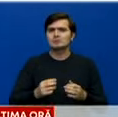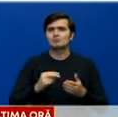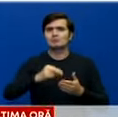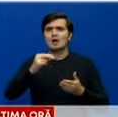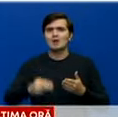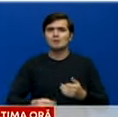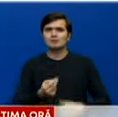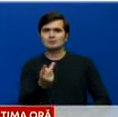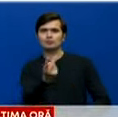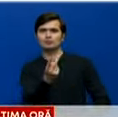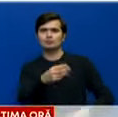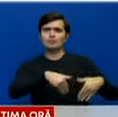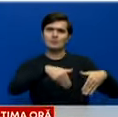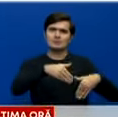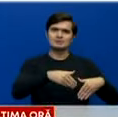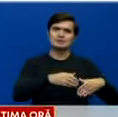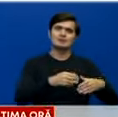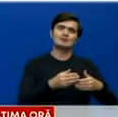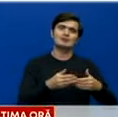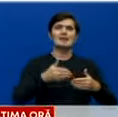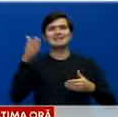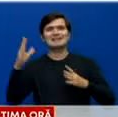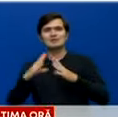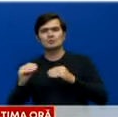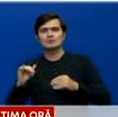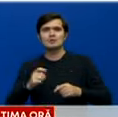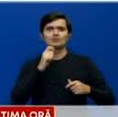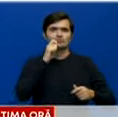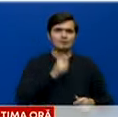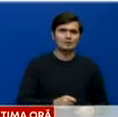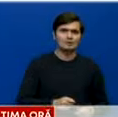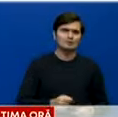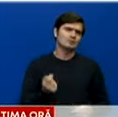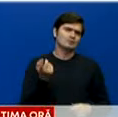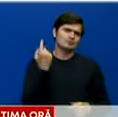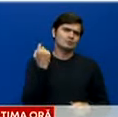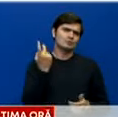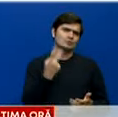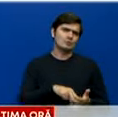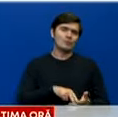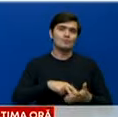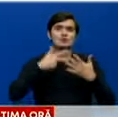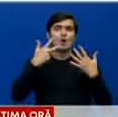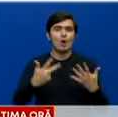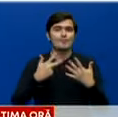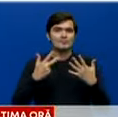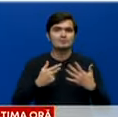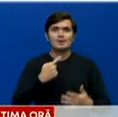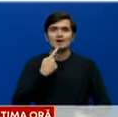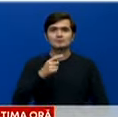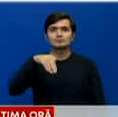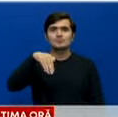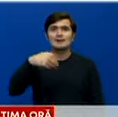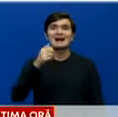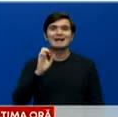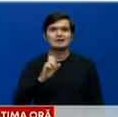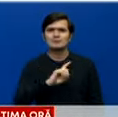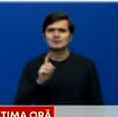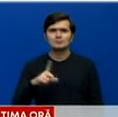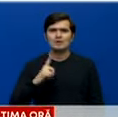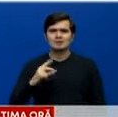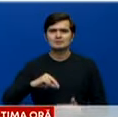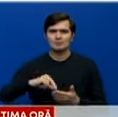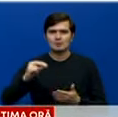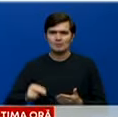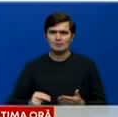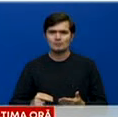cele două ministere, Ministerul de Externe din România și Ministerul din Ungaria. Din 2018 mai spune că nu există acest acord și i-a reamintit